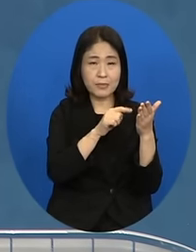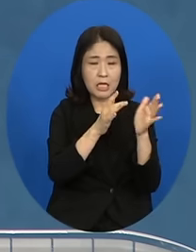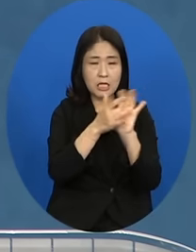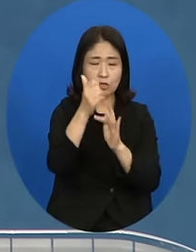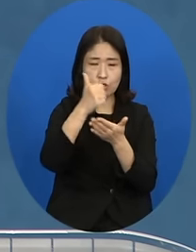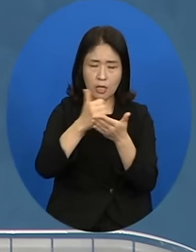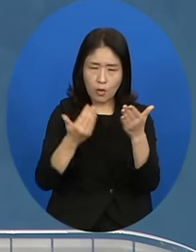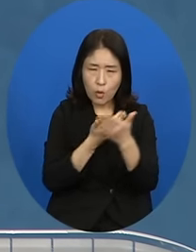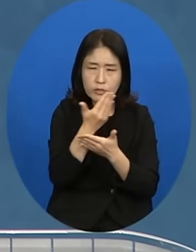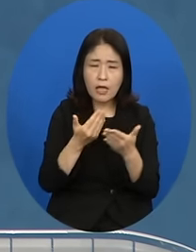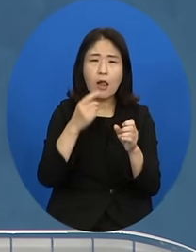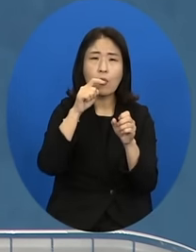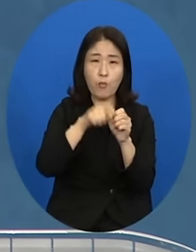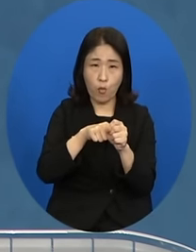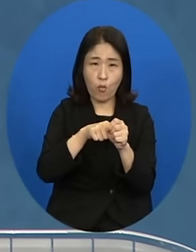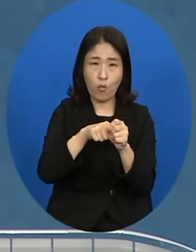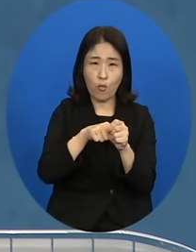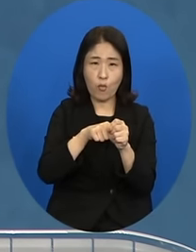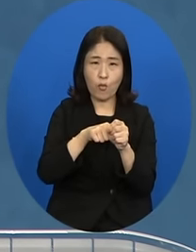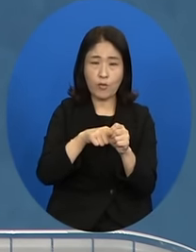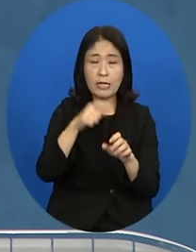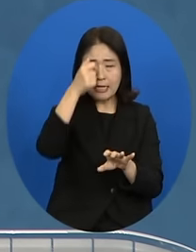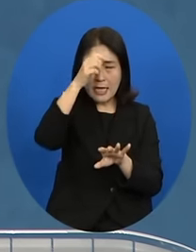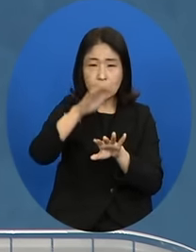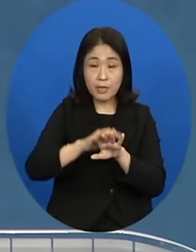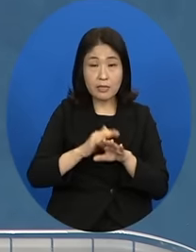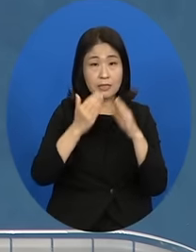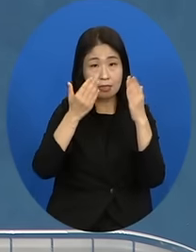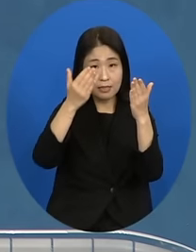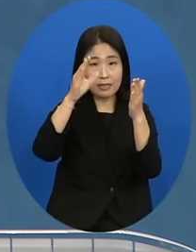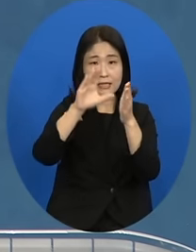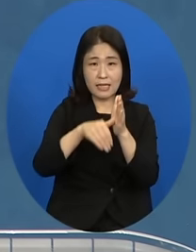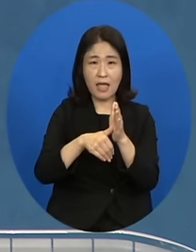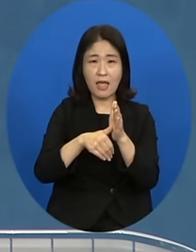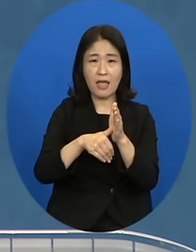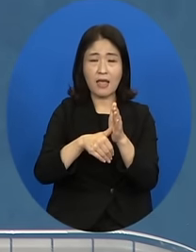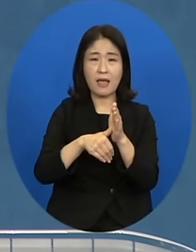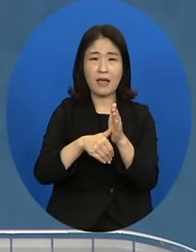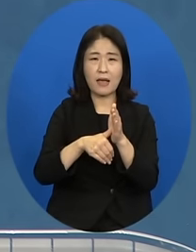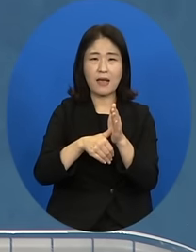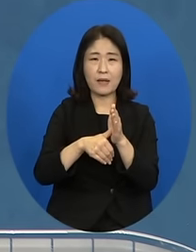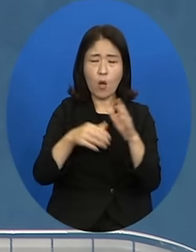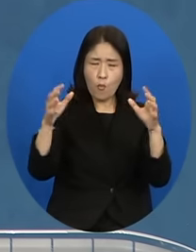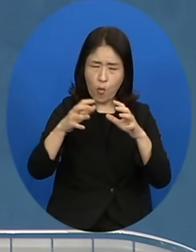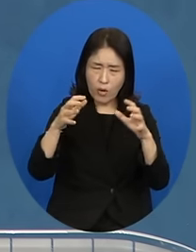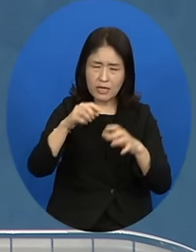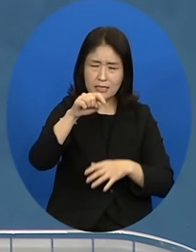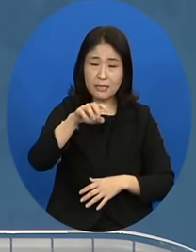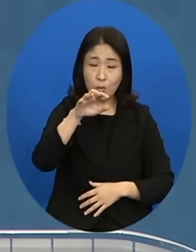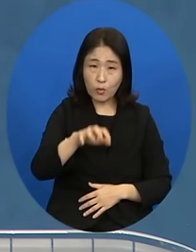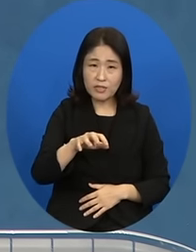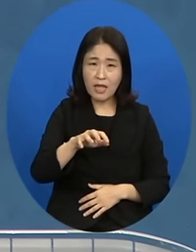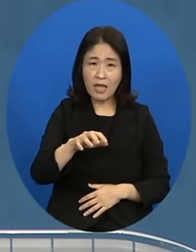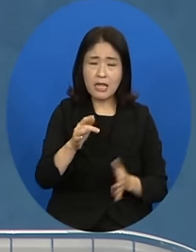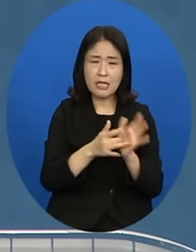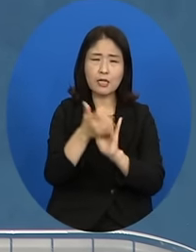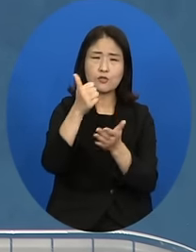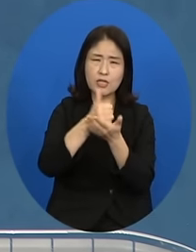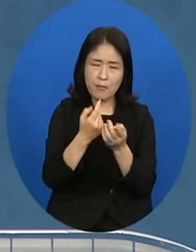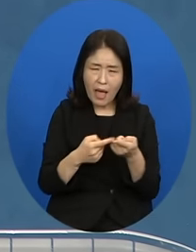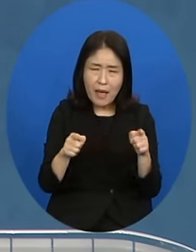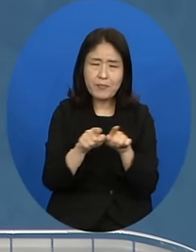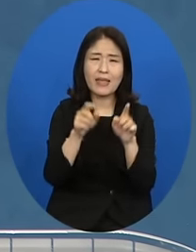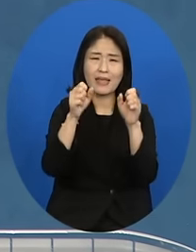읽는 겁니다. 예배를 드리더라도 두세 사람이 내 이름으로 모인 그곳에 나도 그들 중에